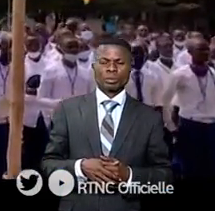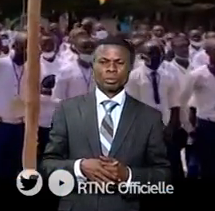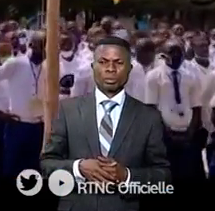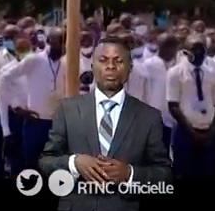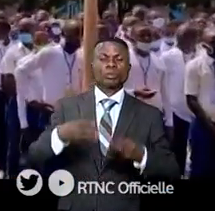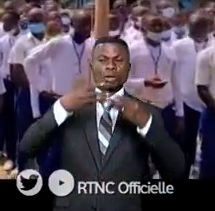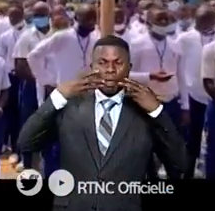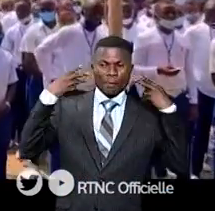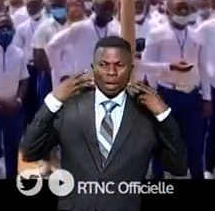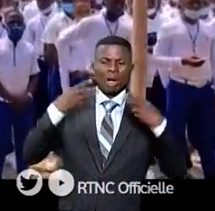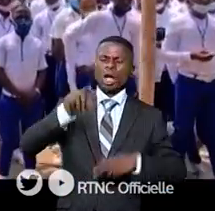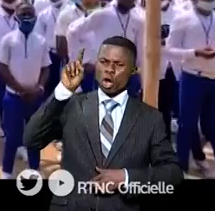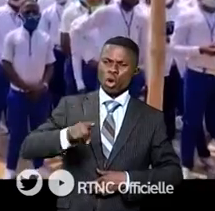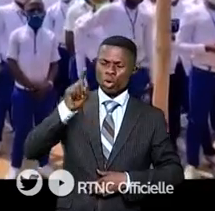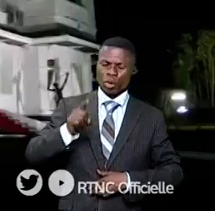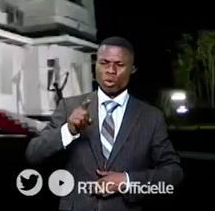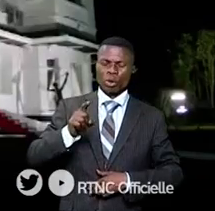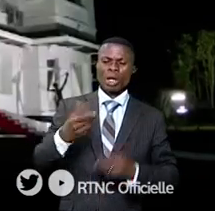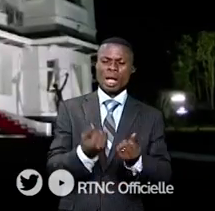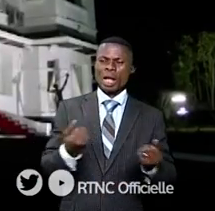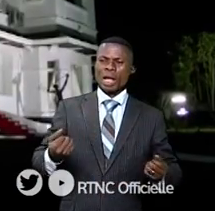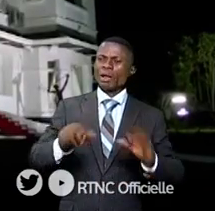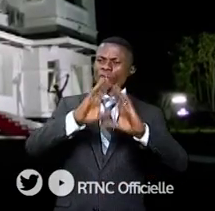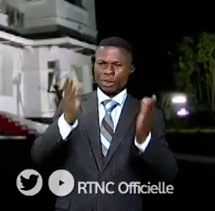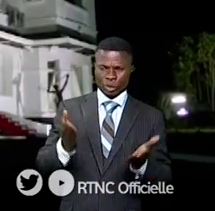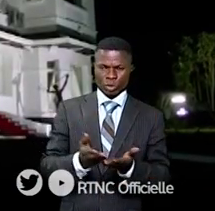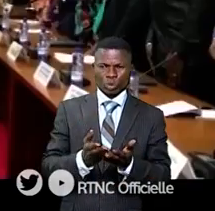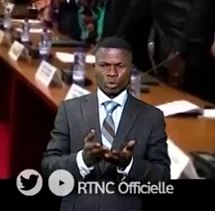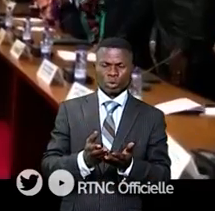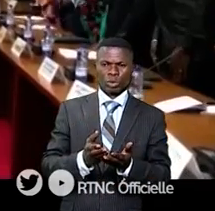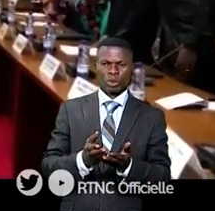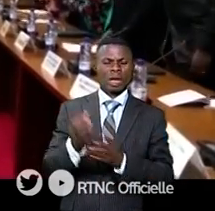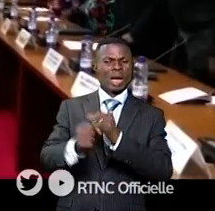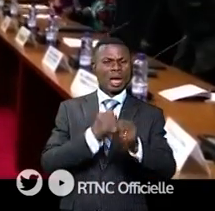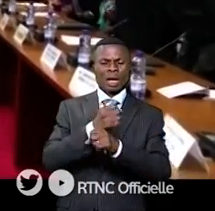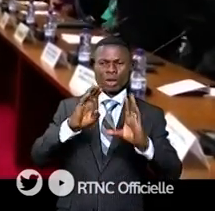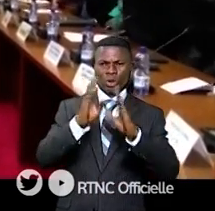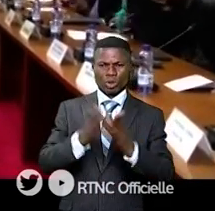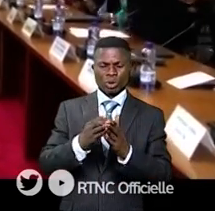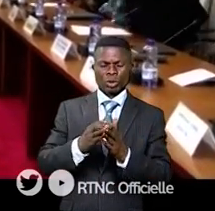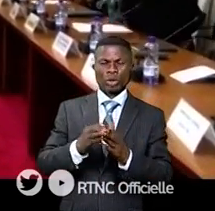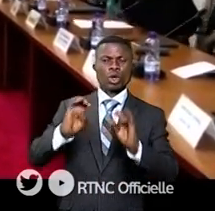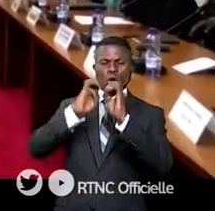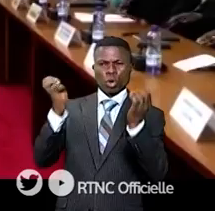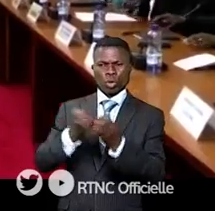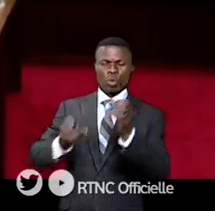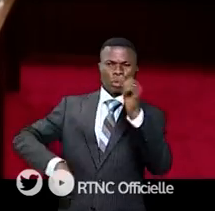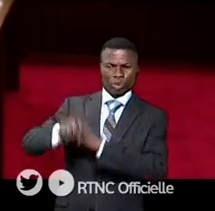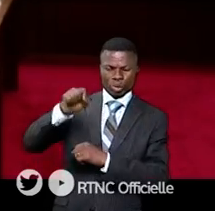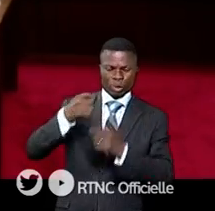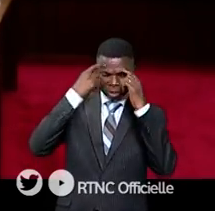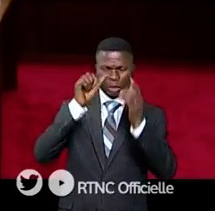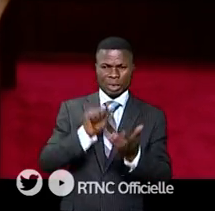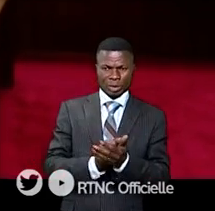Masque obligatoire pour tous les élèves de tout âge. Le comité multisectoriel de riposte contre le Covid-19 tranche.